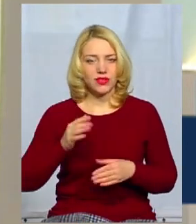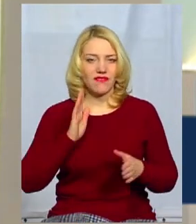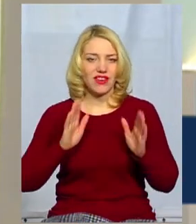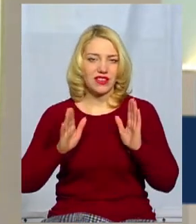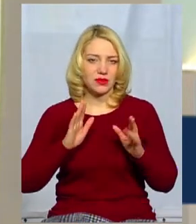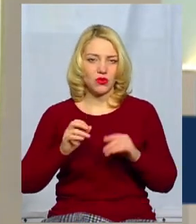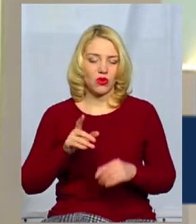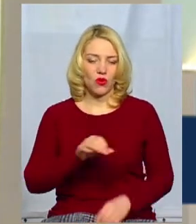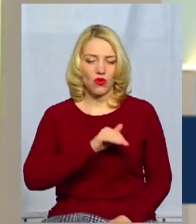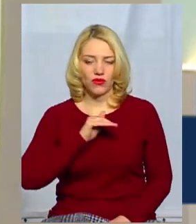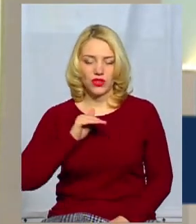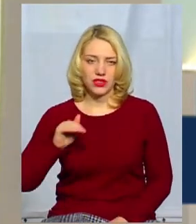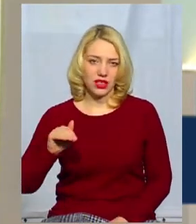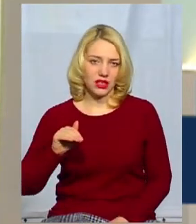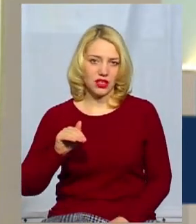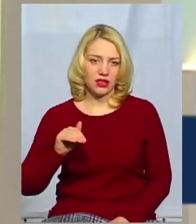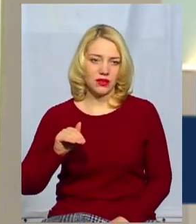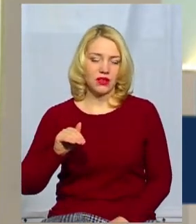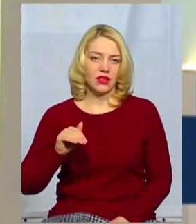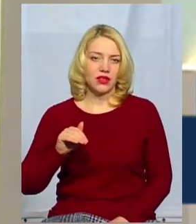на офіційній сторінці UA Поділля.